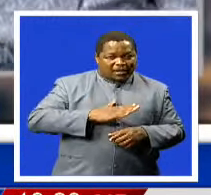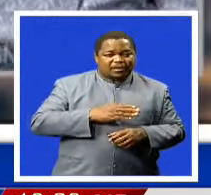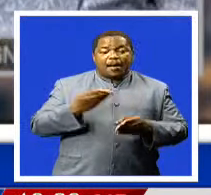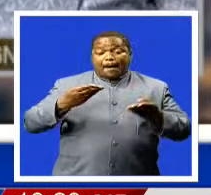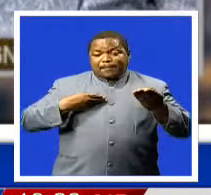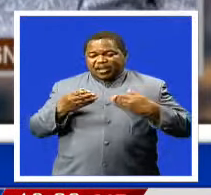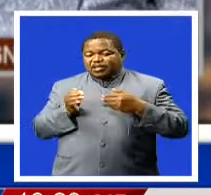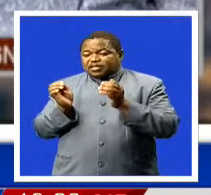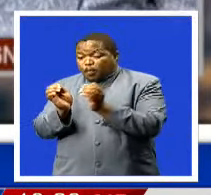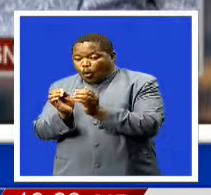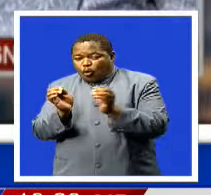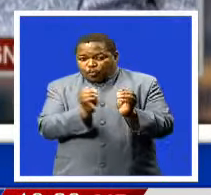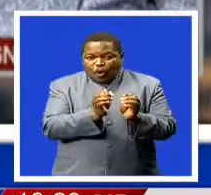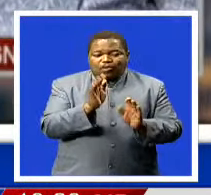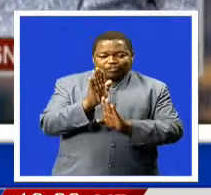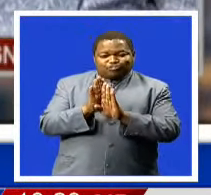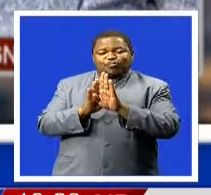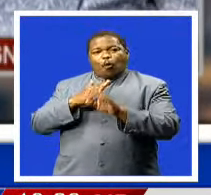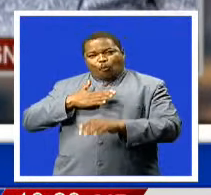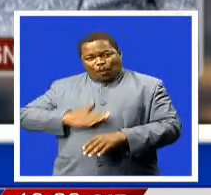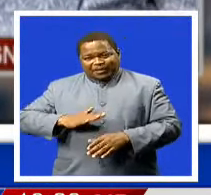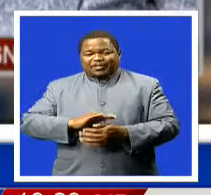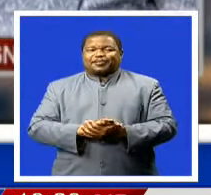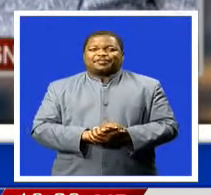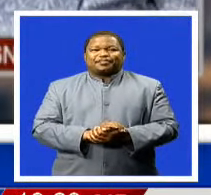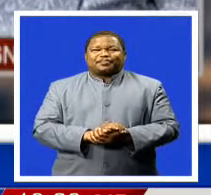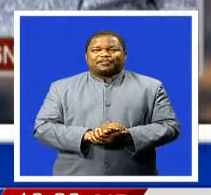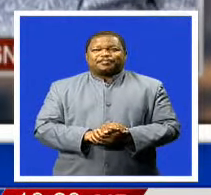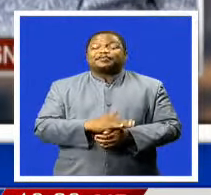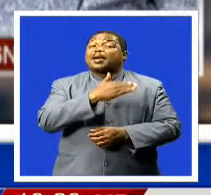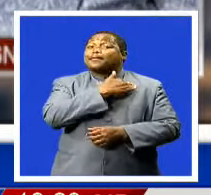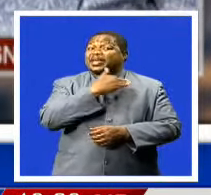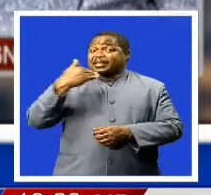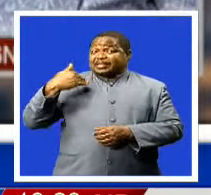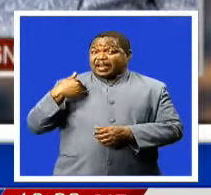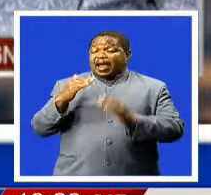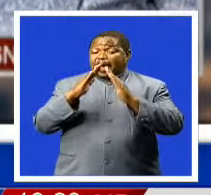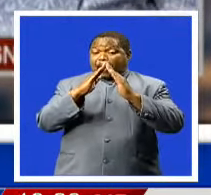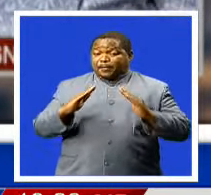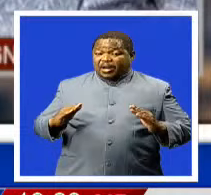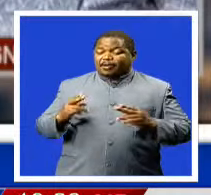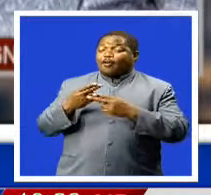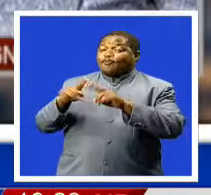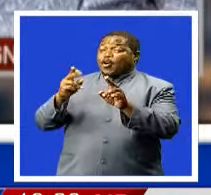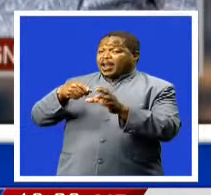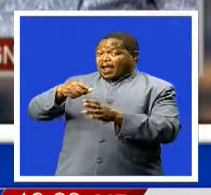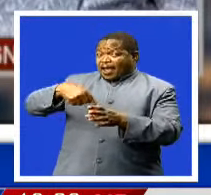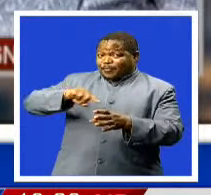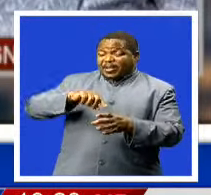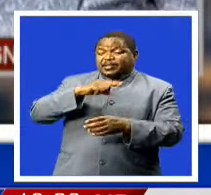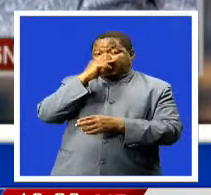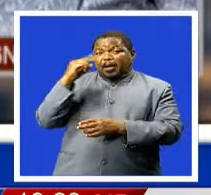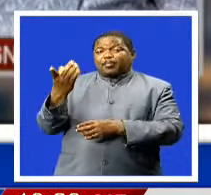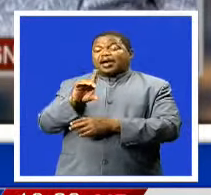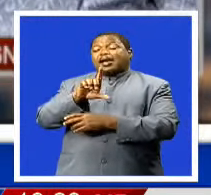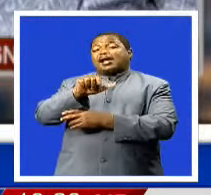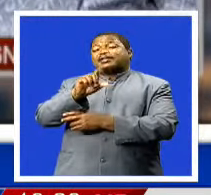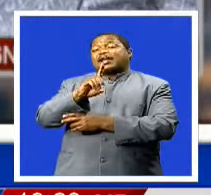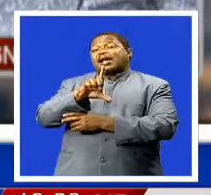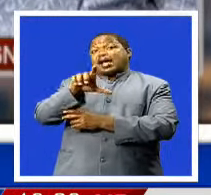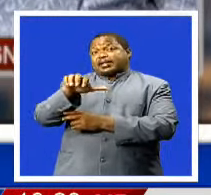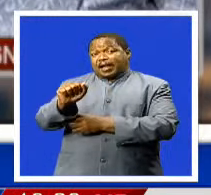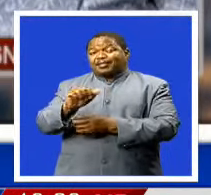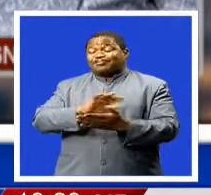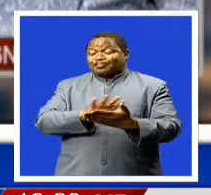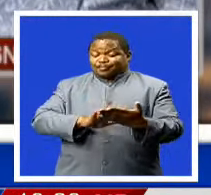phandle Thuli Dladla embikweni lewethumelele beTindzaba ithe ingwenyama inkosi umswati wesithathu indlovukazi Mhlekazi hulumende